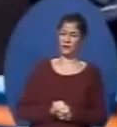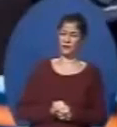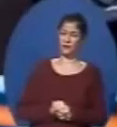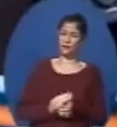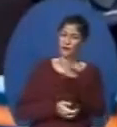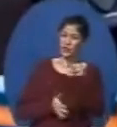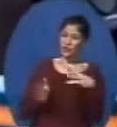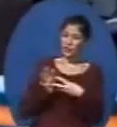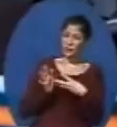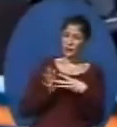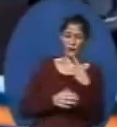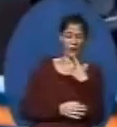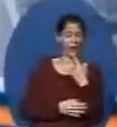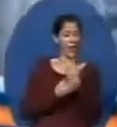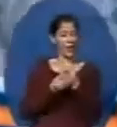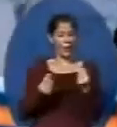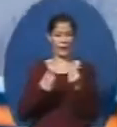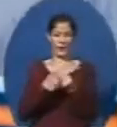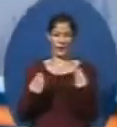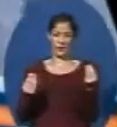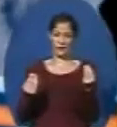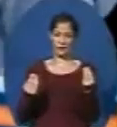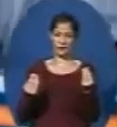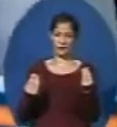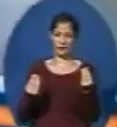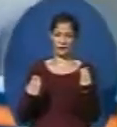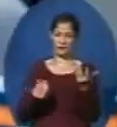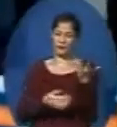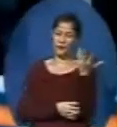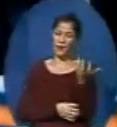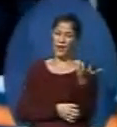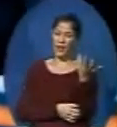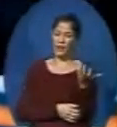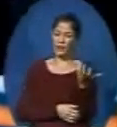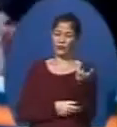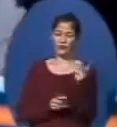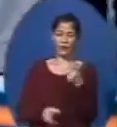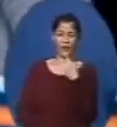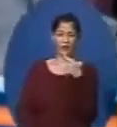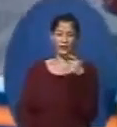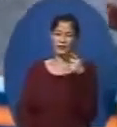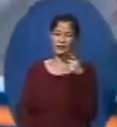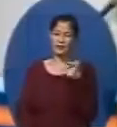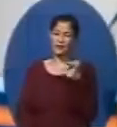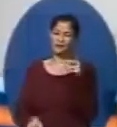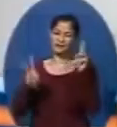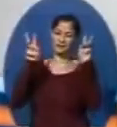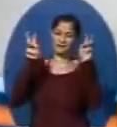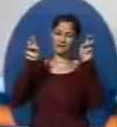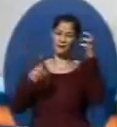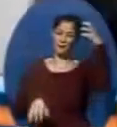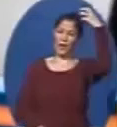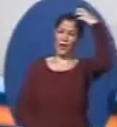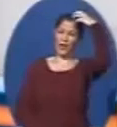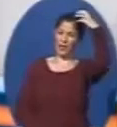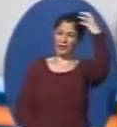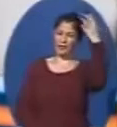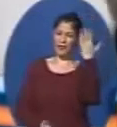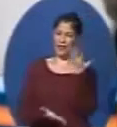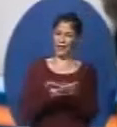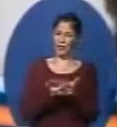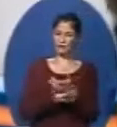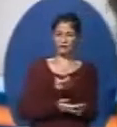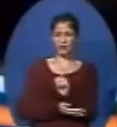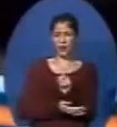התשובה. החומר שבהקלטות, שהוא אפשר לקרוא לו מלכת הראיות, זה חומר חד משמעי, כן. הוא